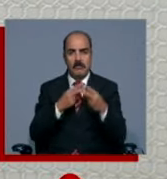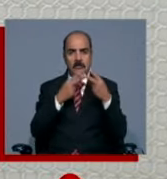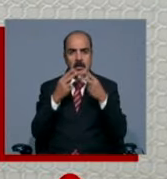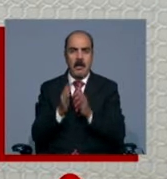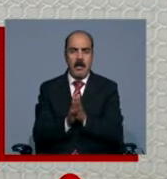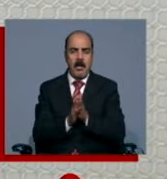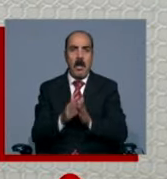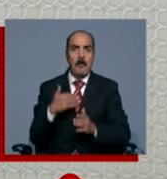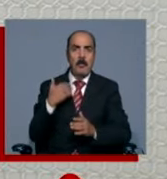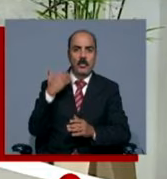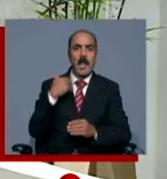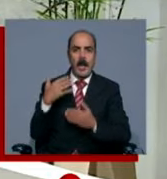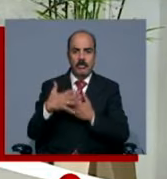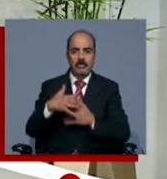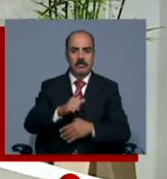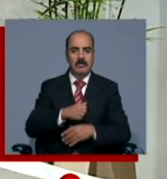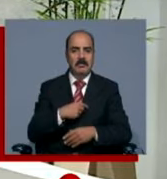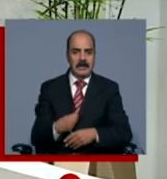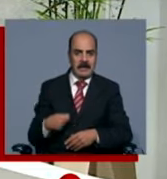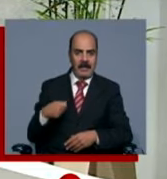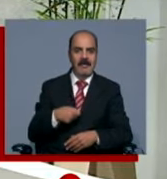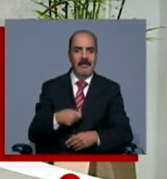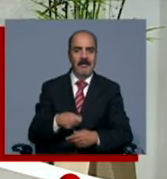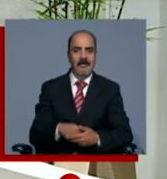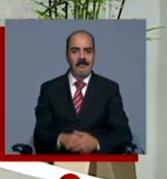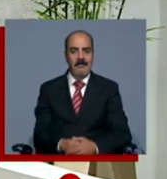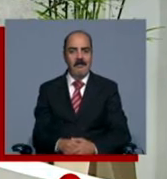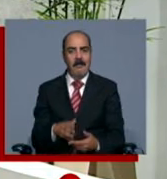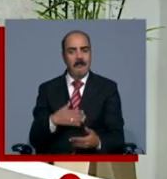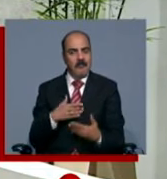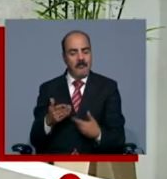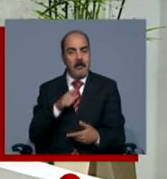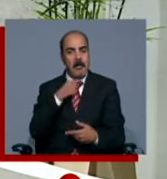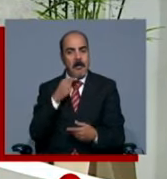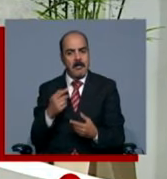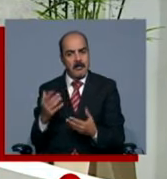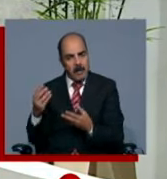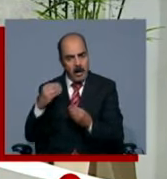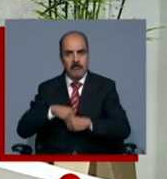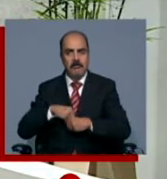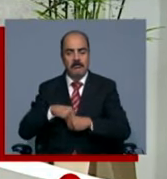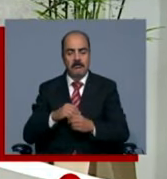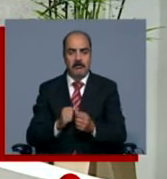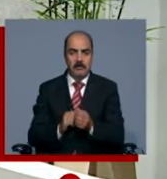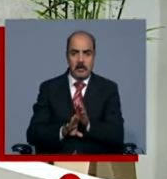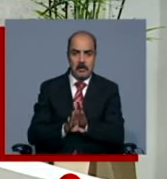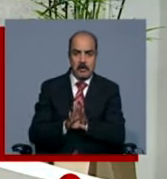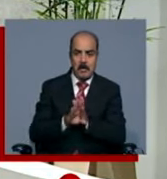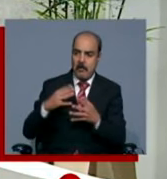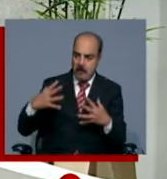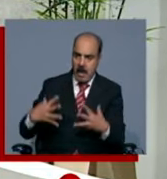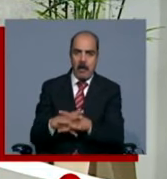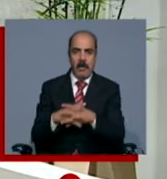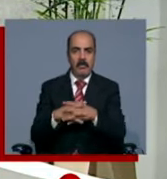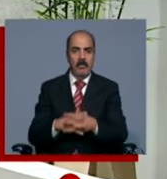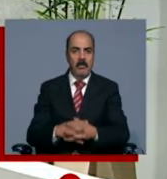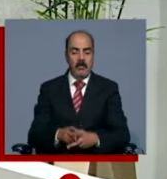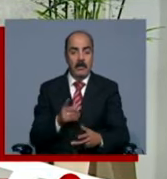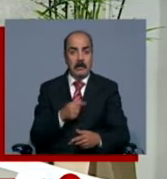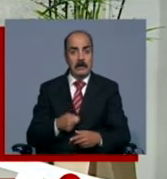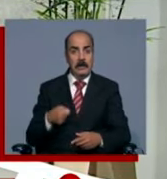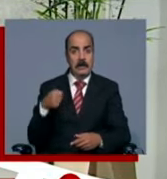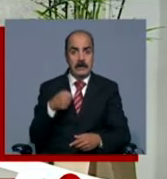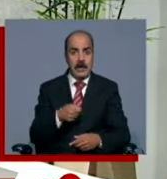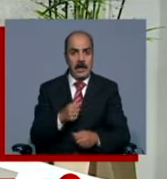لتحسين مناخ الاستثمار وتعزيز دور القطاع الخاص في قيادة التنمية الاقتصادية، فضلا عن